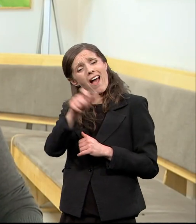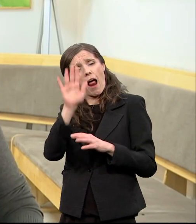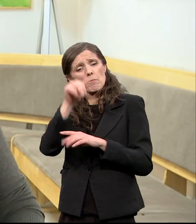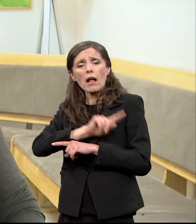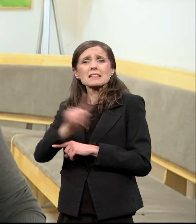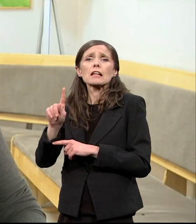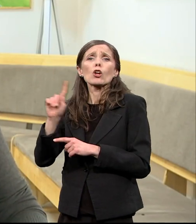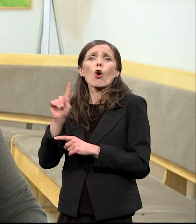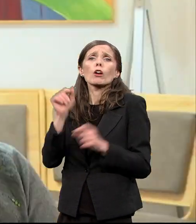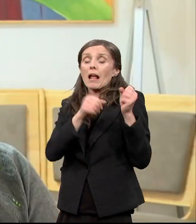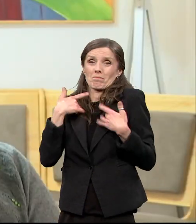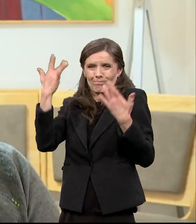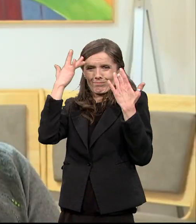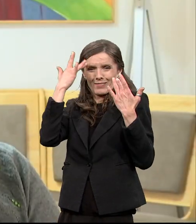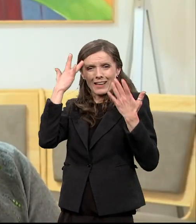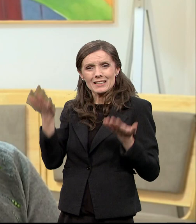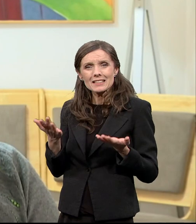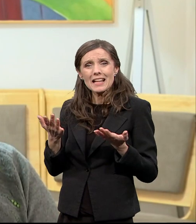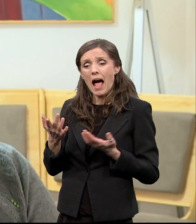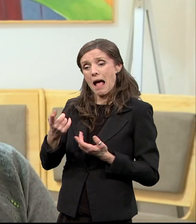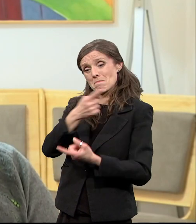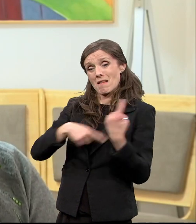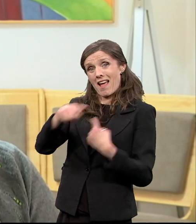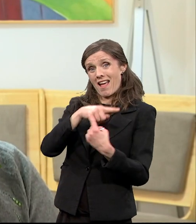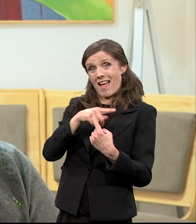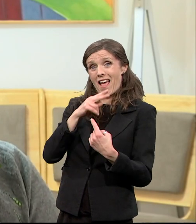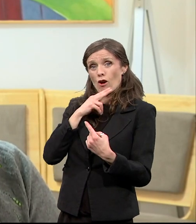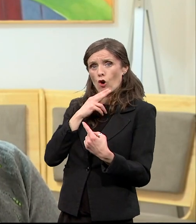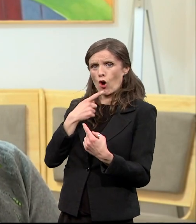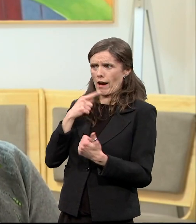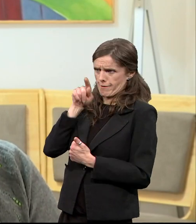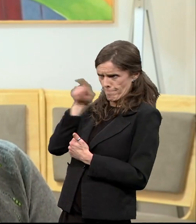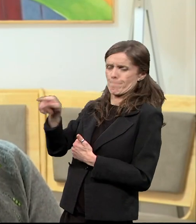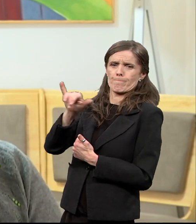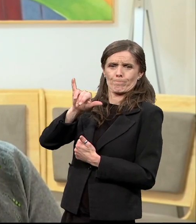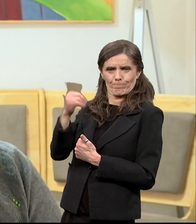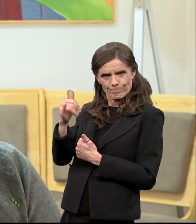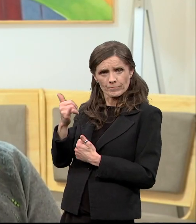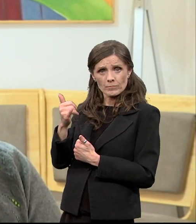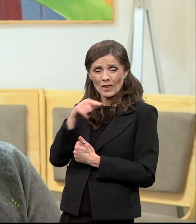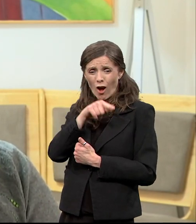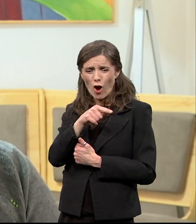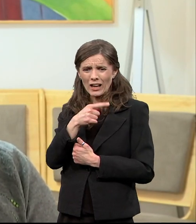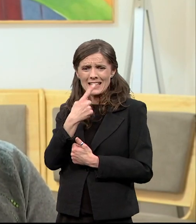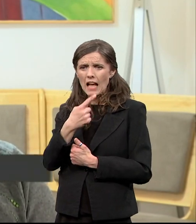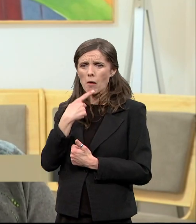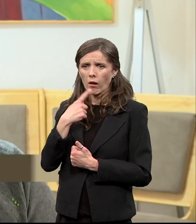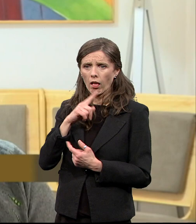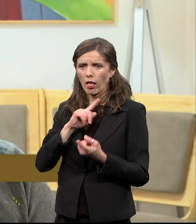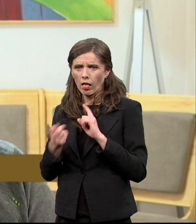tuko. Ja, u stvari, ne znam. Ti ljudi koji su ga optužili, koji... oni su sami sebe